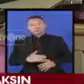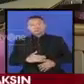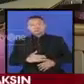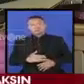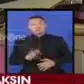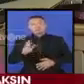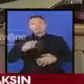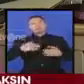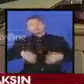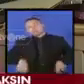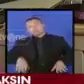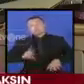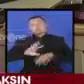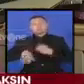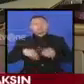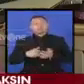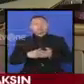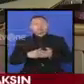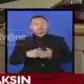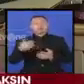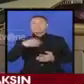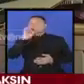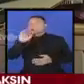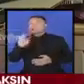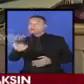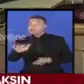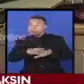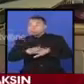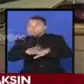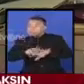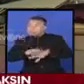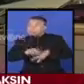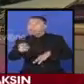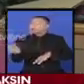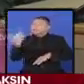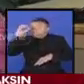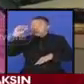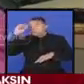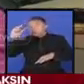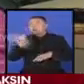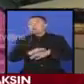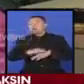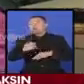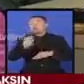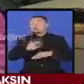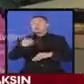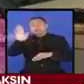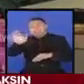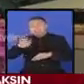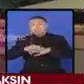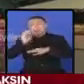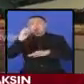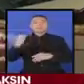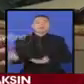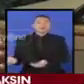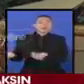Ini seluruh tubuh lemas semua. Lemas. Saya bilang, bang, bangun, bang. Astagfirullah, bang, astagfirullah.